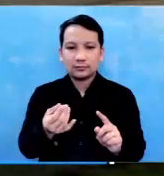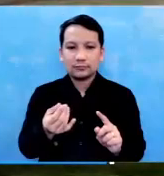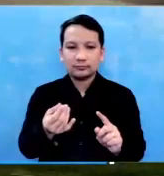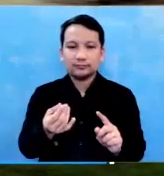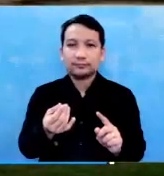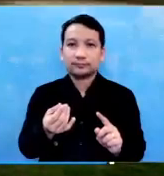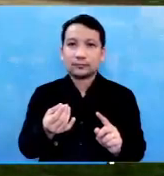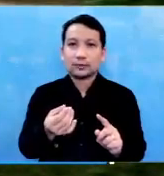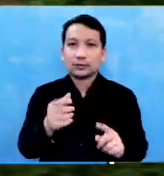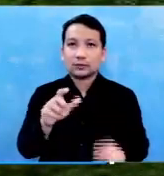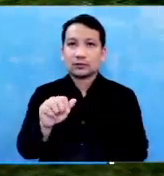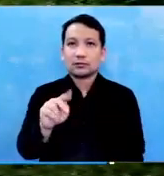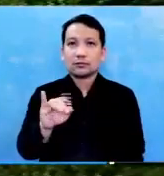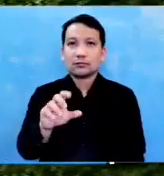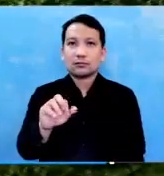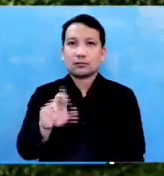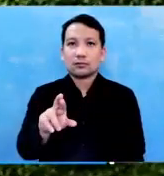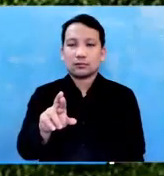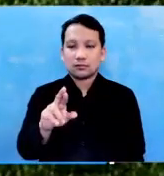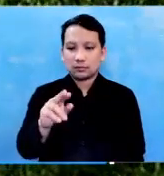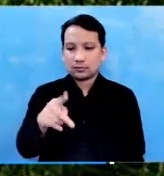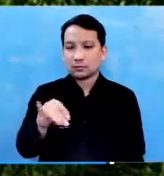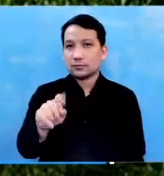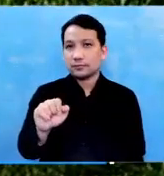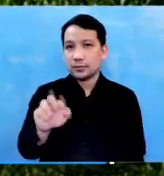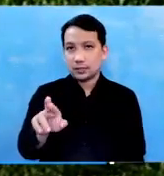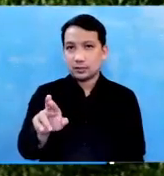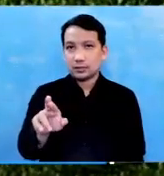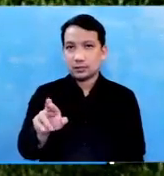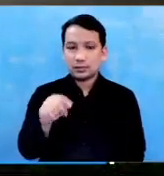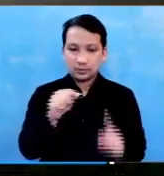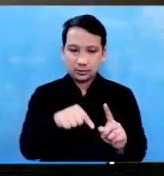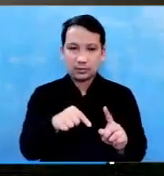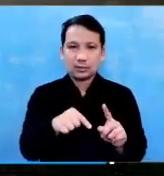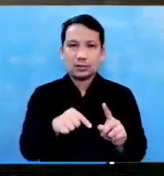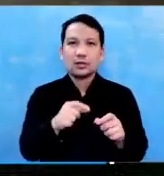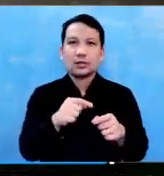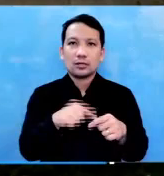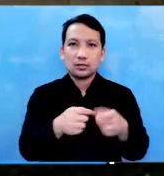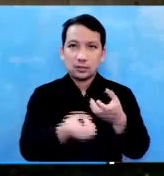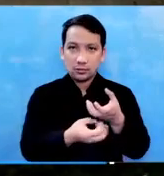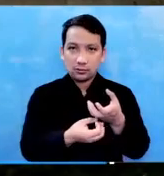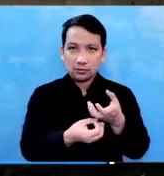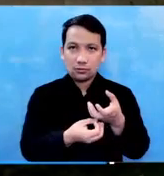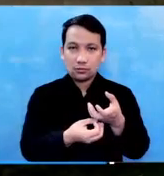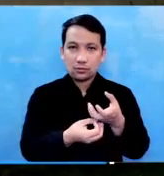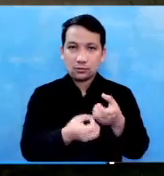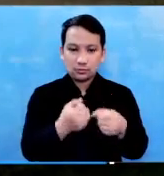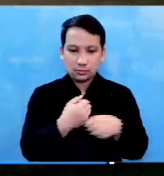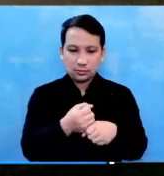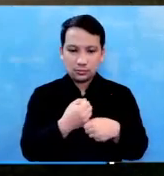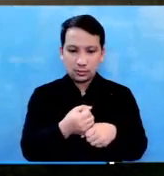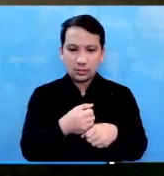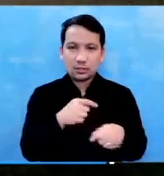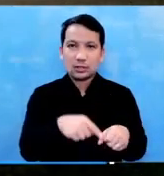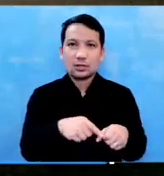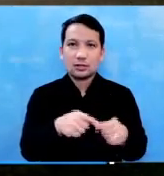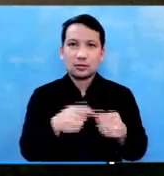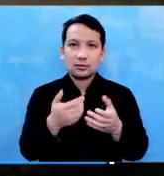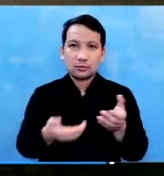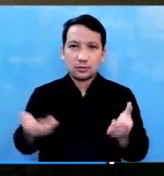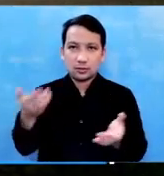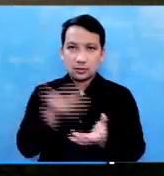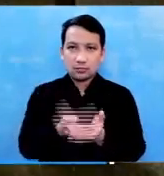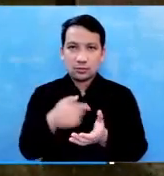si Aureline Peter. Ito yung cook or yung chemist. Ang sabi niya, he arrived in the